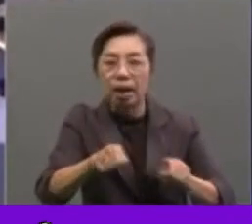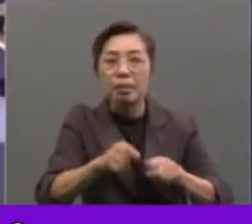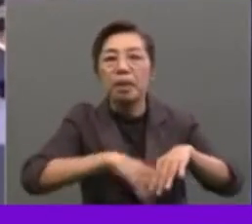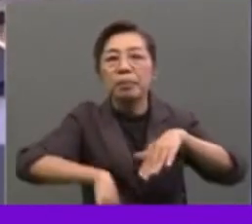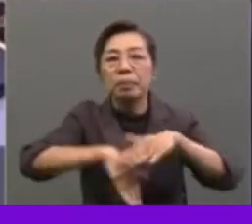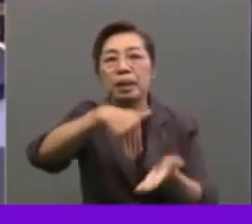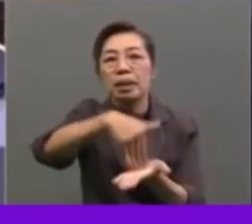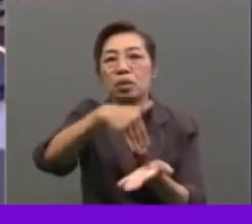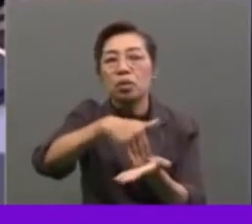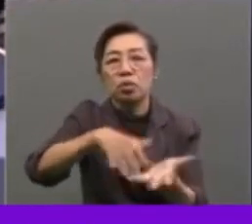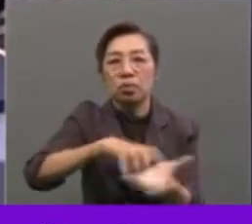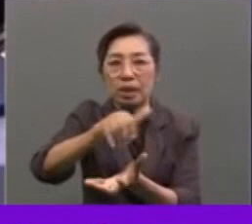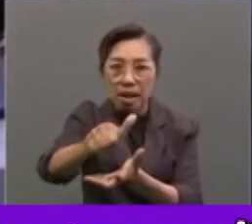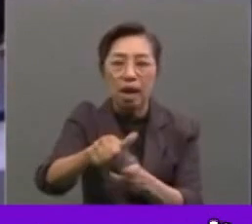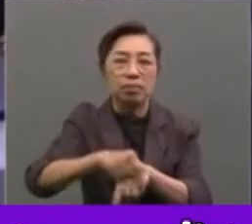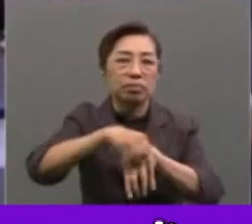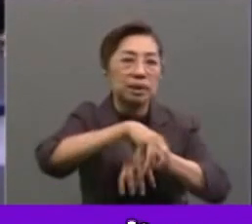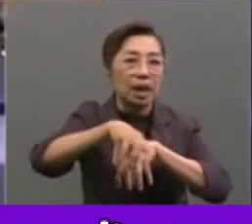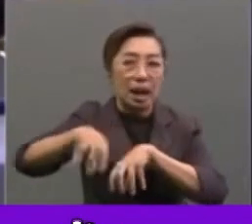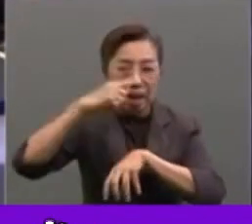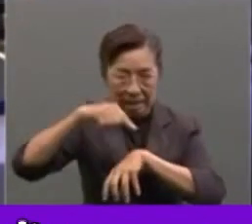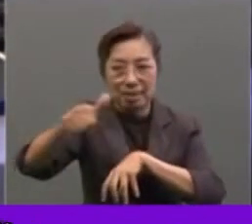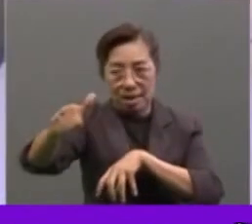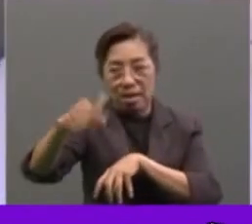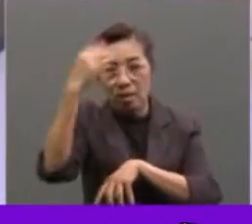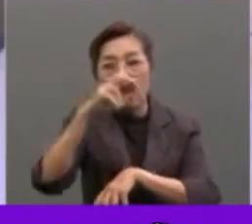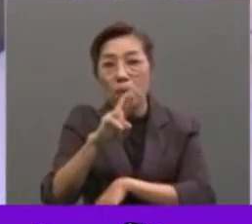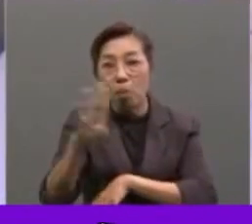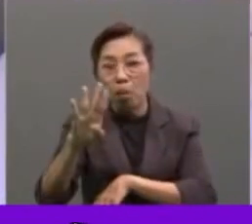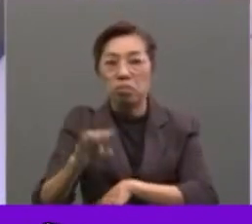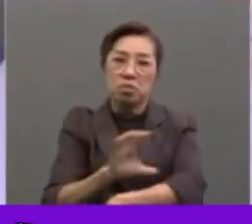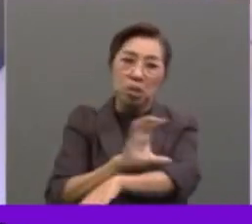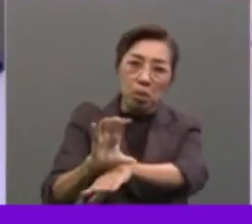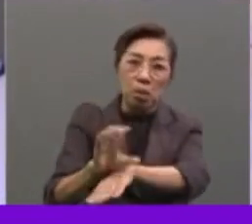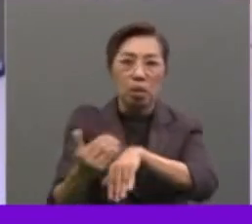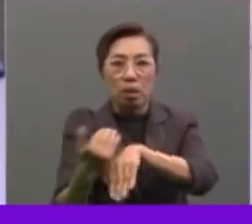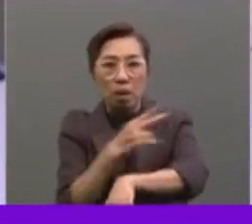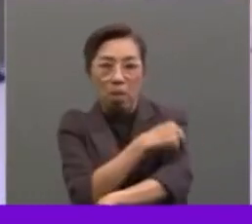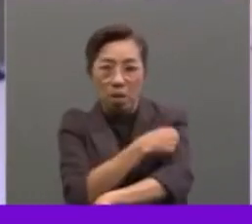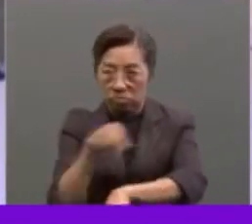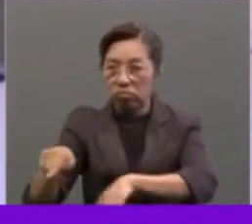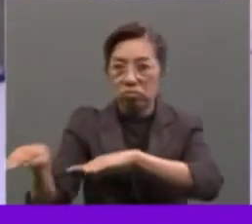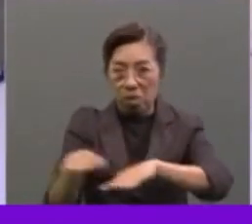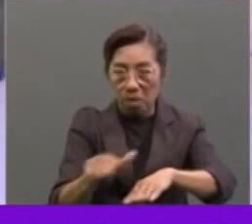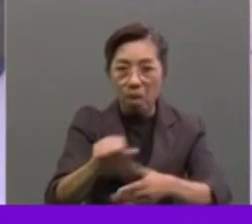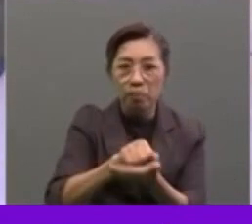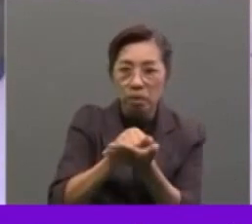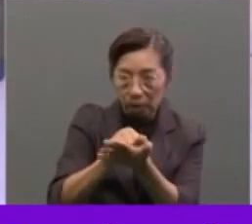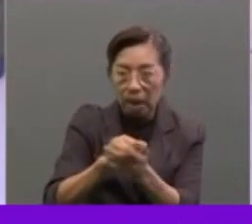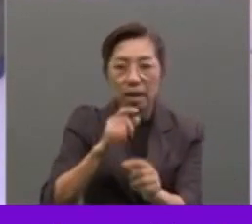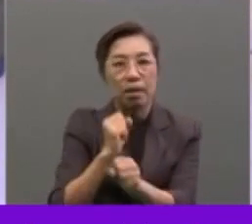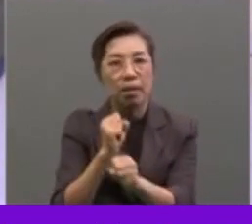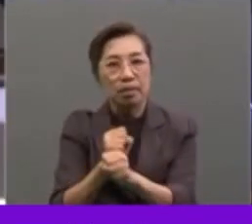ร่วมปาฐกถานะครับเปิดงาน networking Receptionนะครับโดยมีผู้แทนภาคเอกชนไทยจาก 16